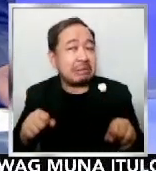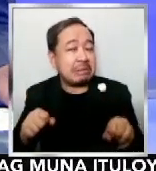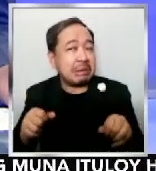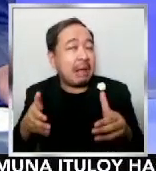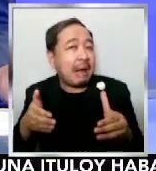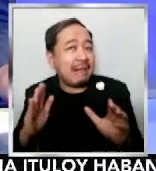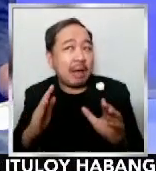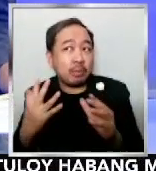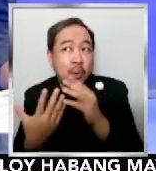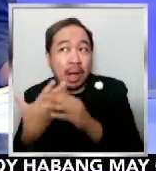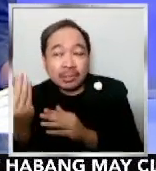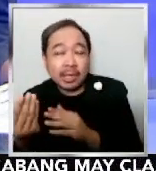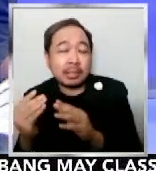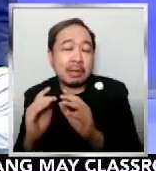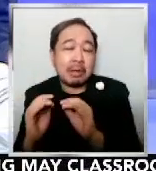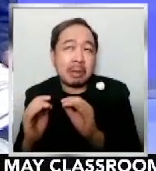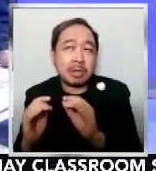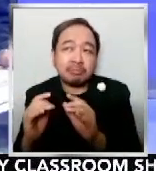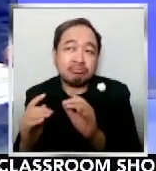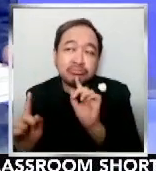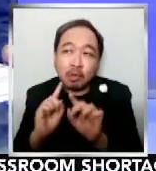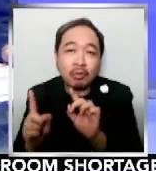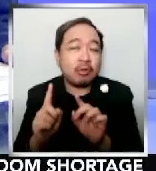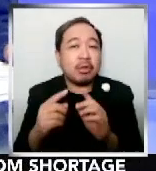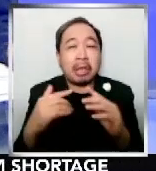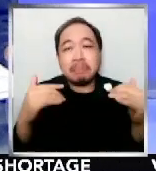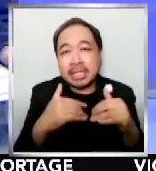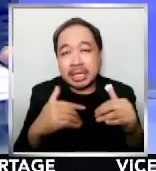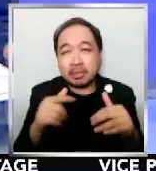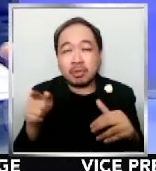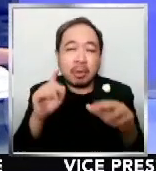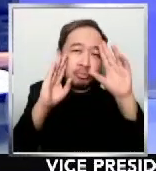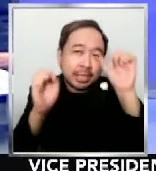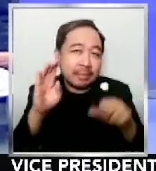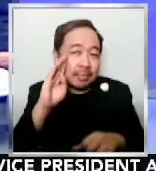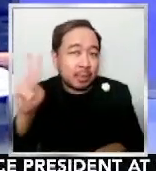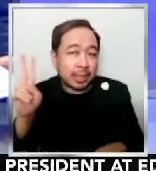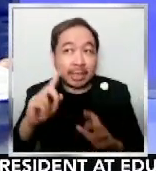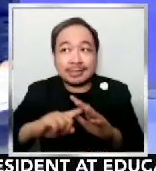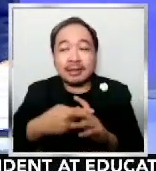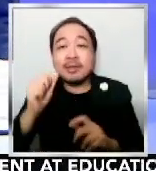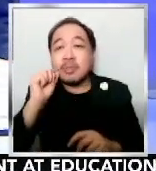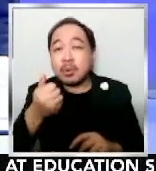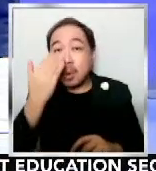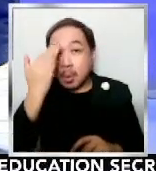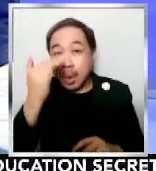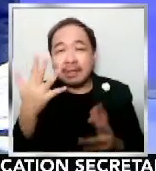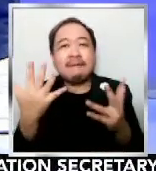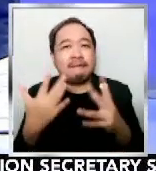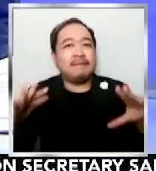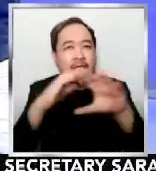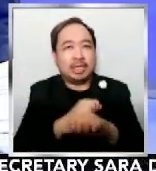makipagpanayam at makipagpulong si Presidente Marcos simula bukas dahil tapos na ang 7 araw niyang tinatawag na